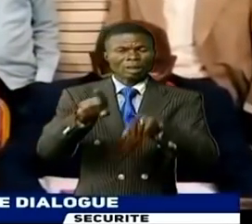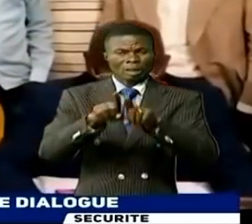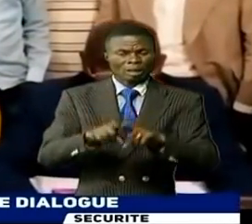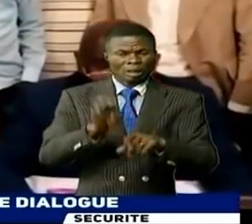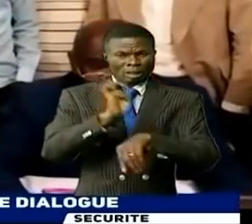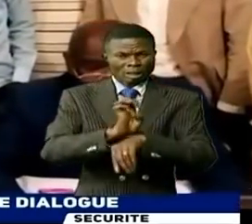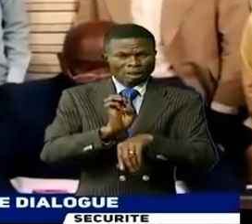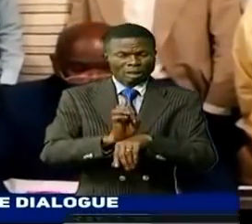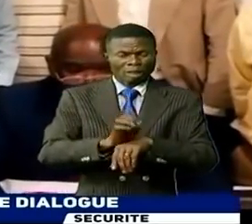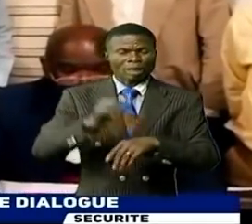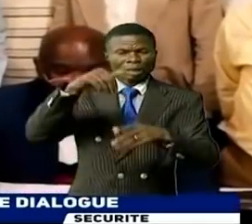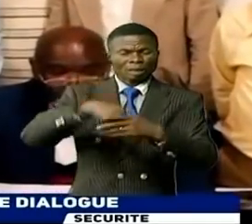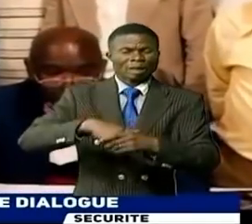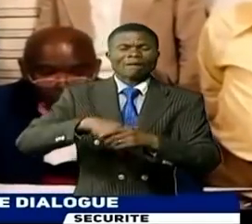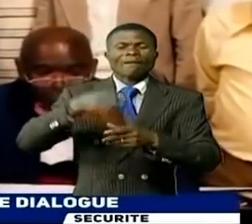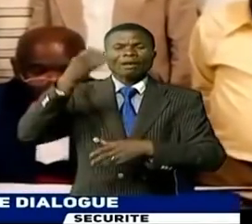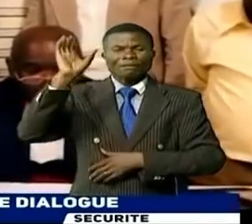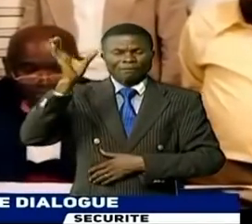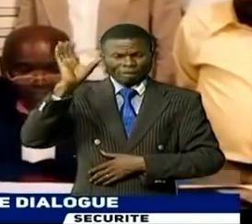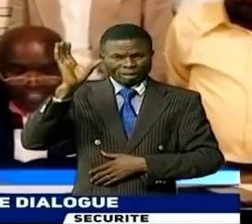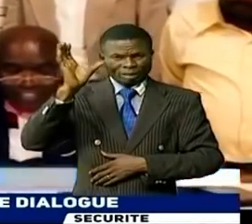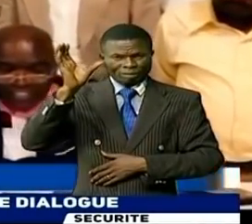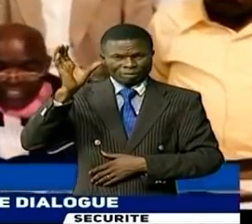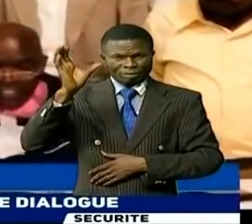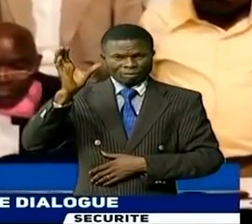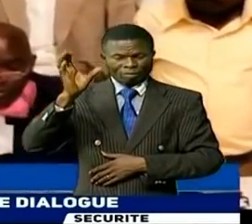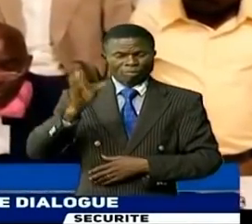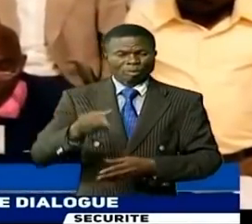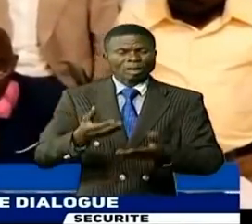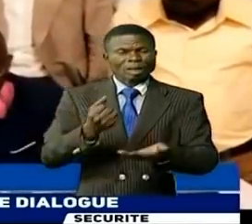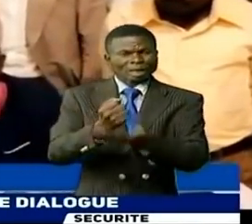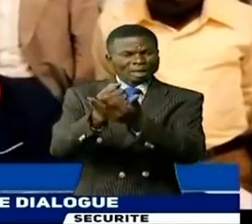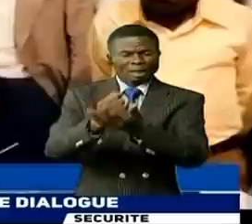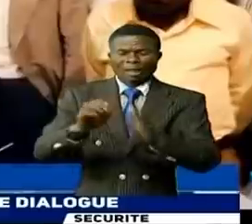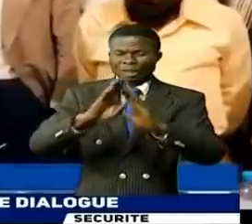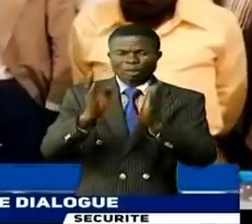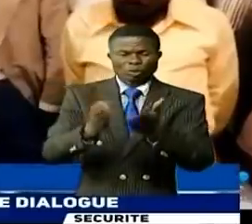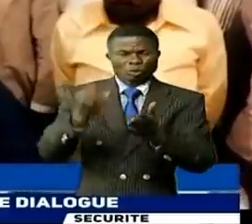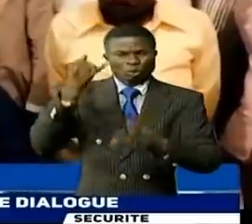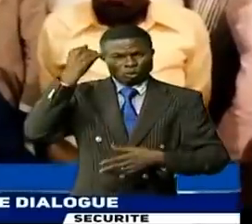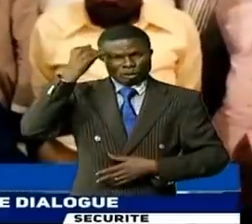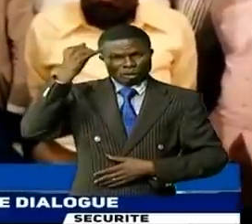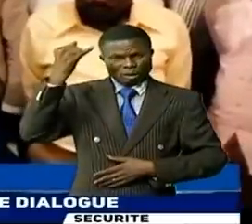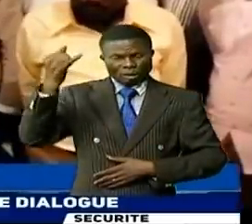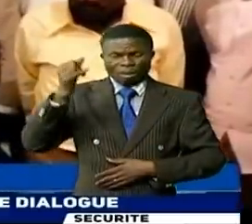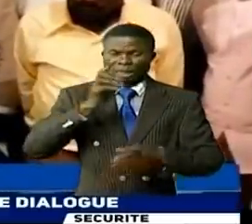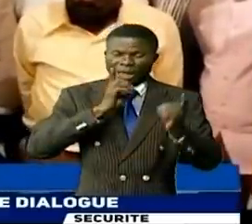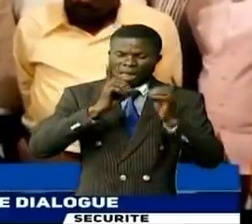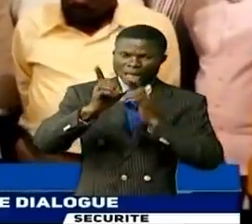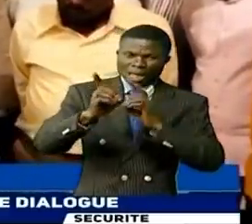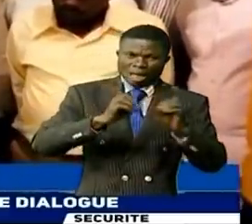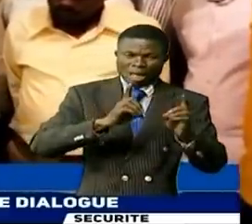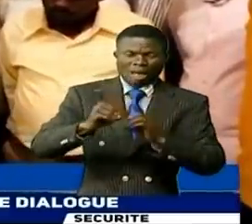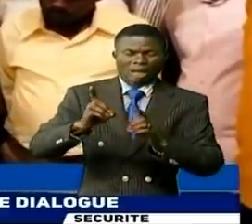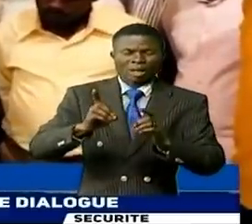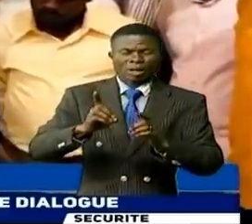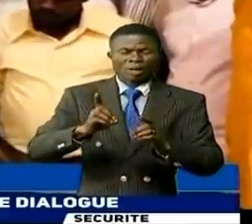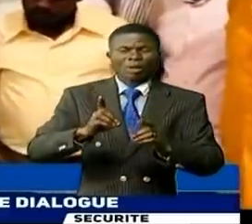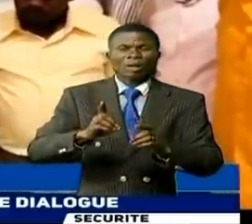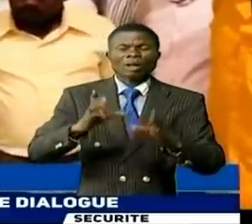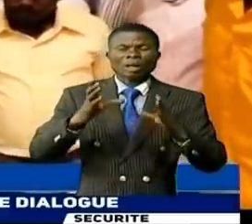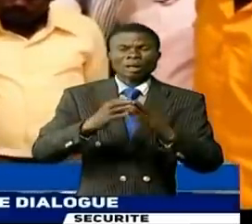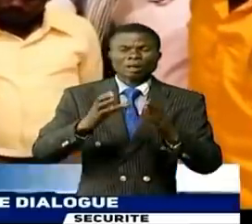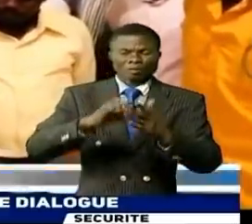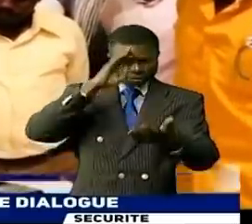au milieu du village, de faciliter toute initiative de dialogue entreprise par les